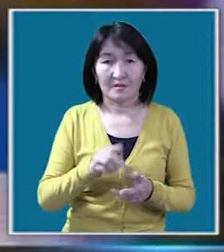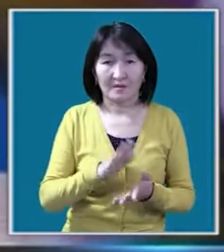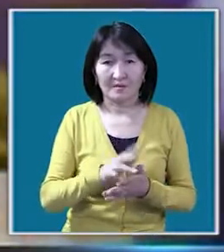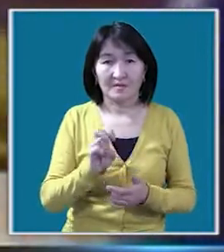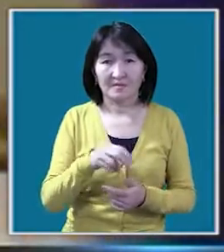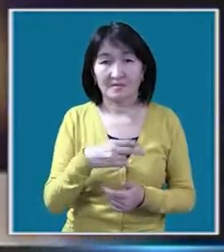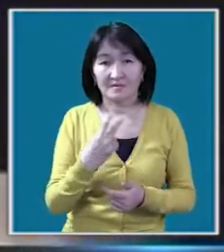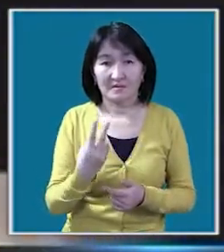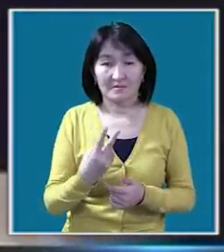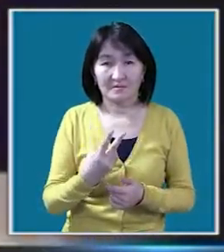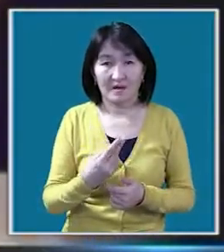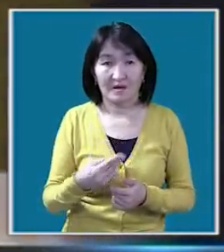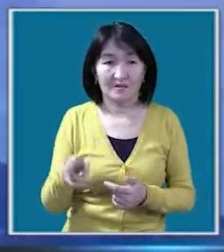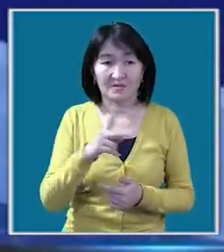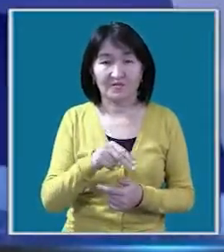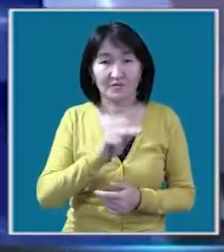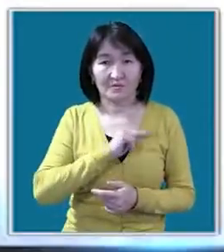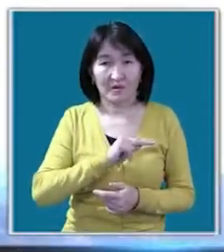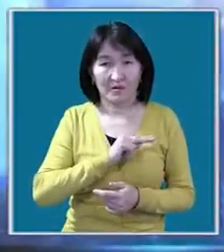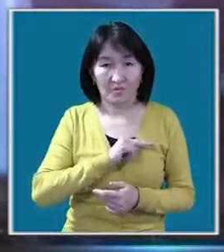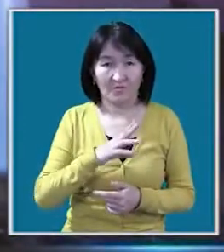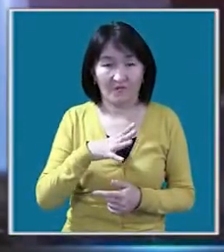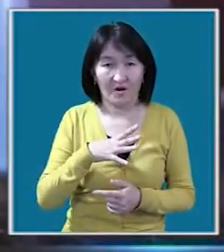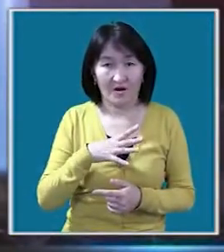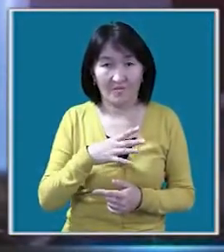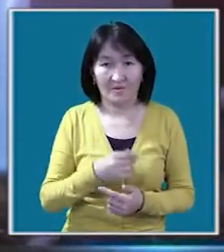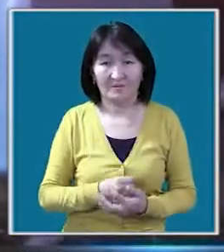келді. Бұл барша қазақстандықтардың еңбегі. Келбет Шәмші, Шыңғыс хан, Кеңес хан, 77 News.